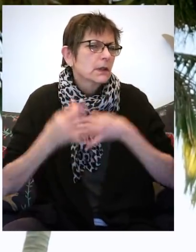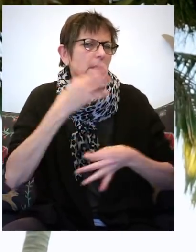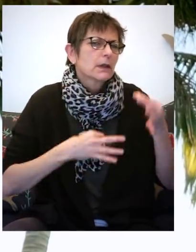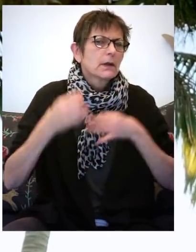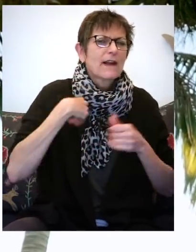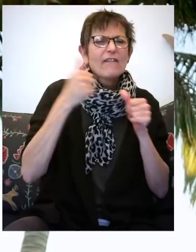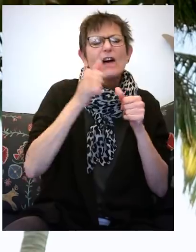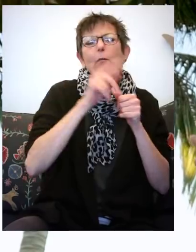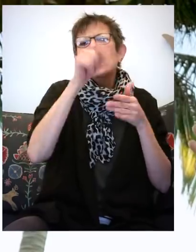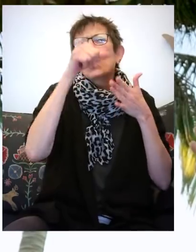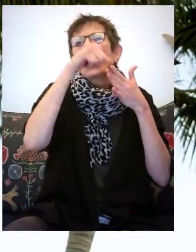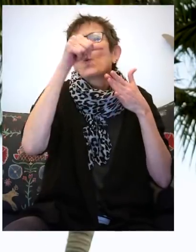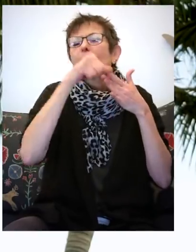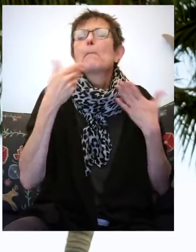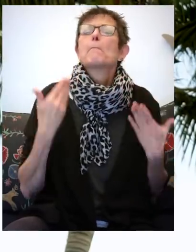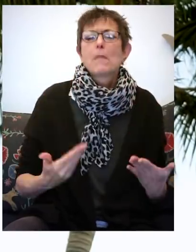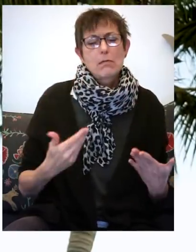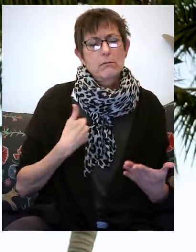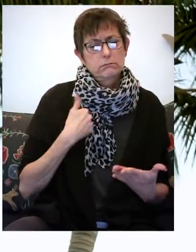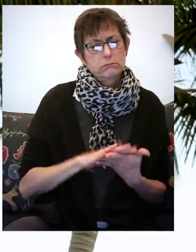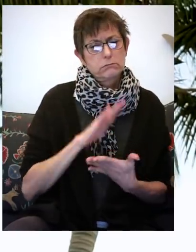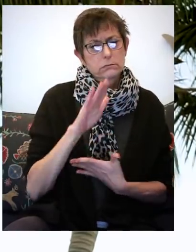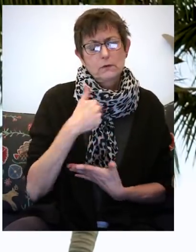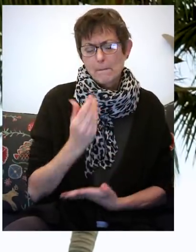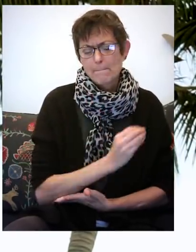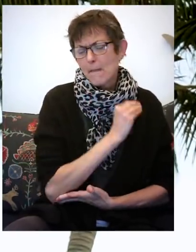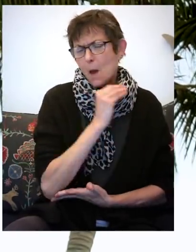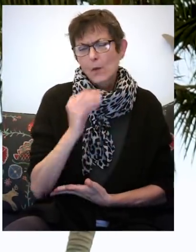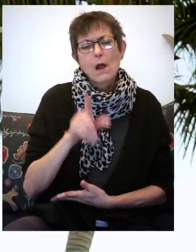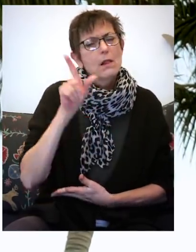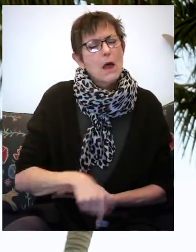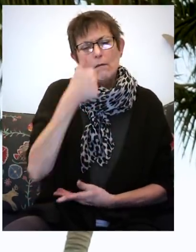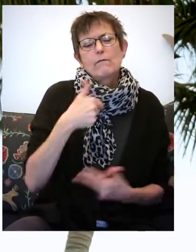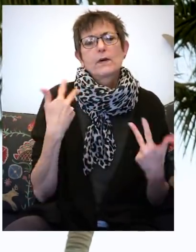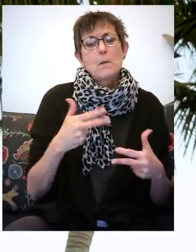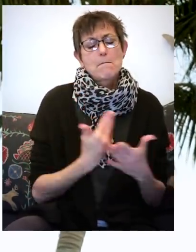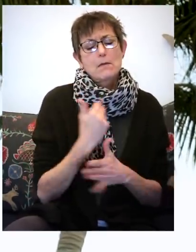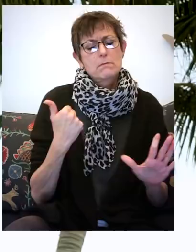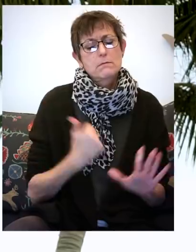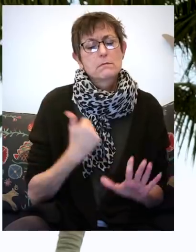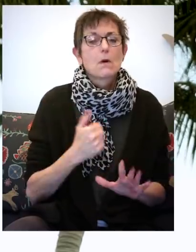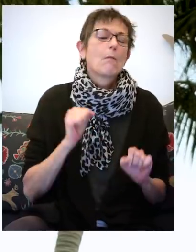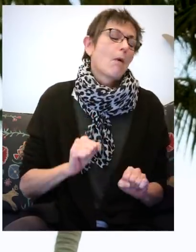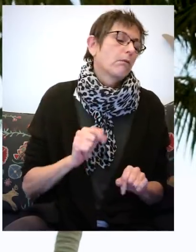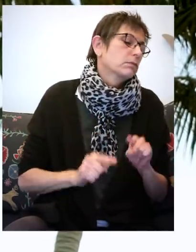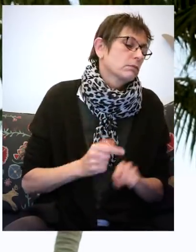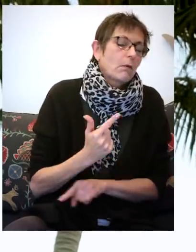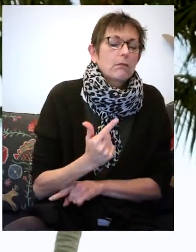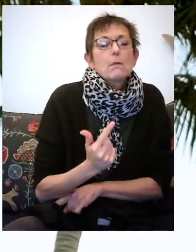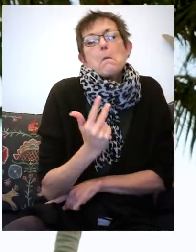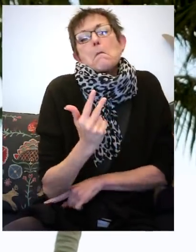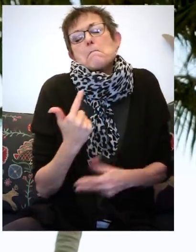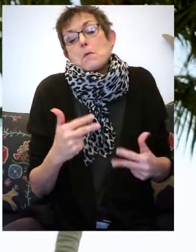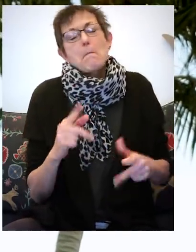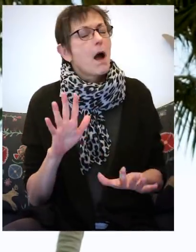poste sur l'onglet communauté de la chaîne. Et il y aura une vidéo tous les mercredis minimum à 6h du matin. C'est-à-dire que parfois il y aura 2